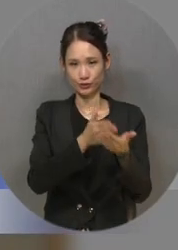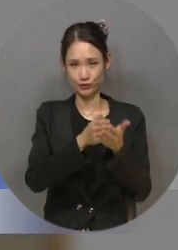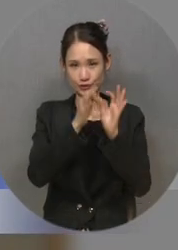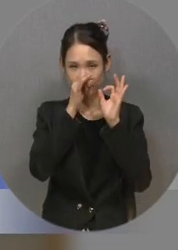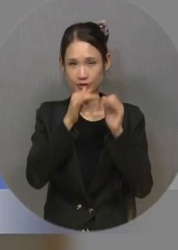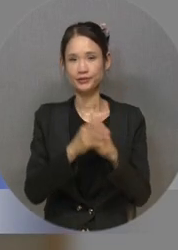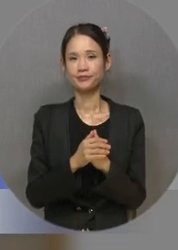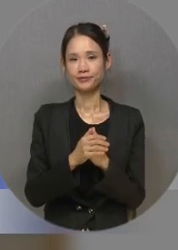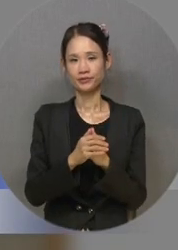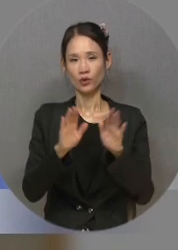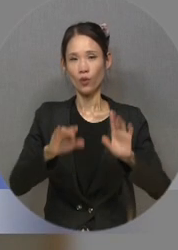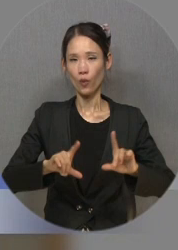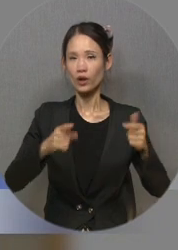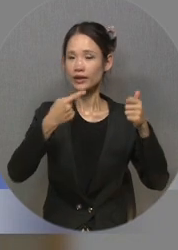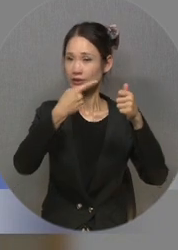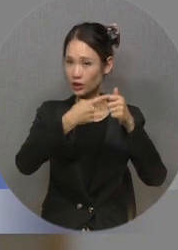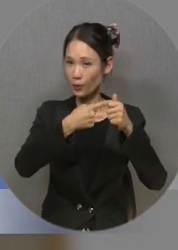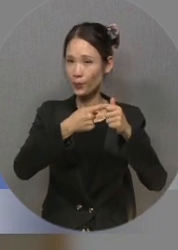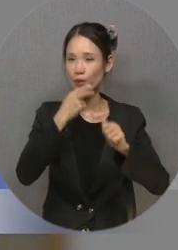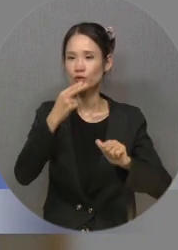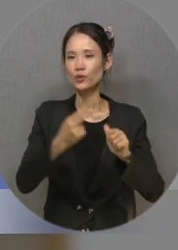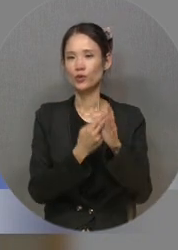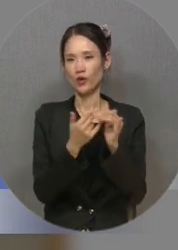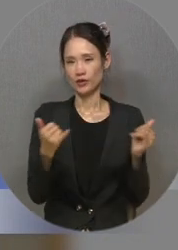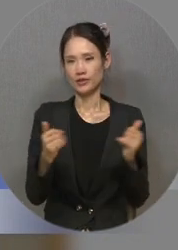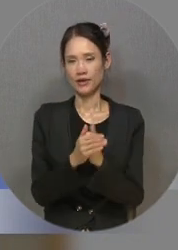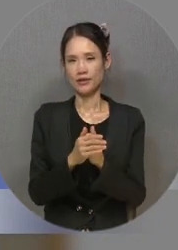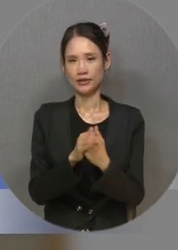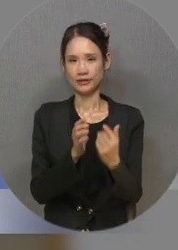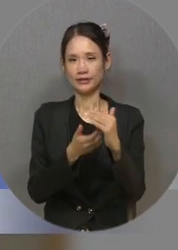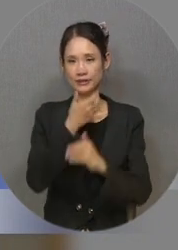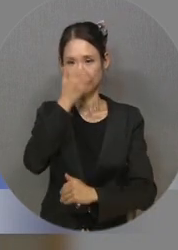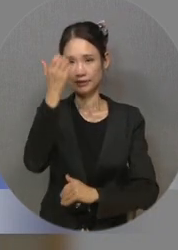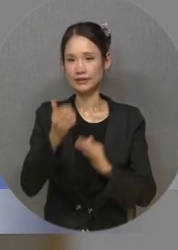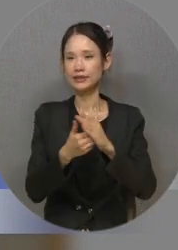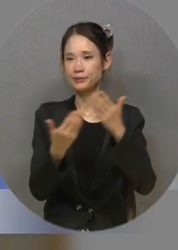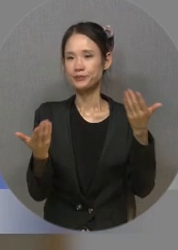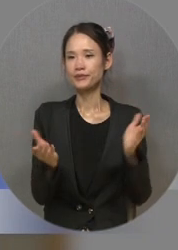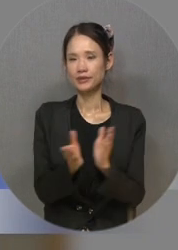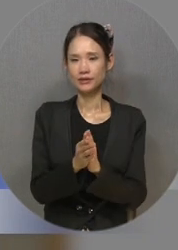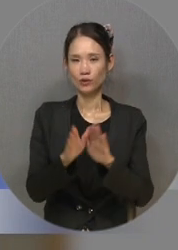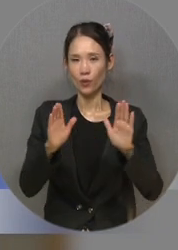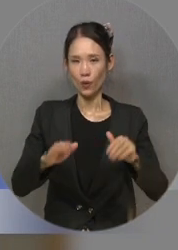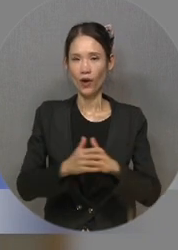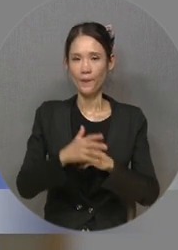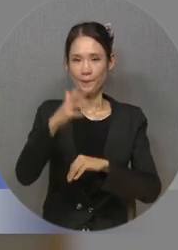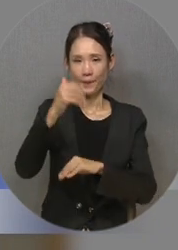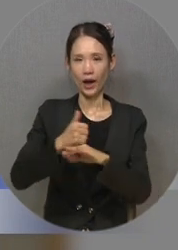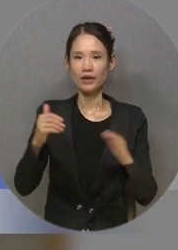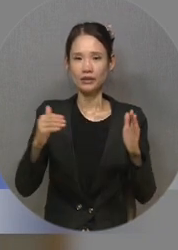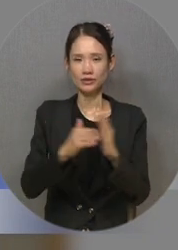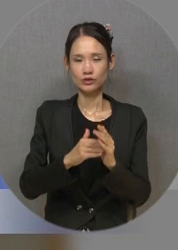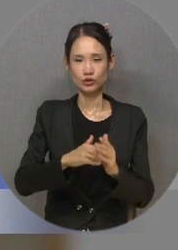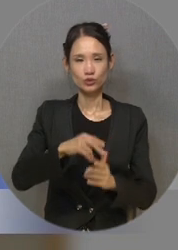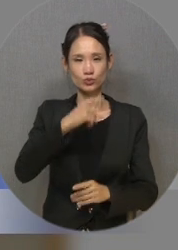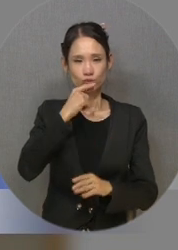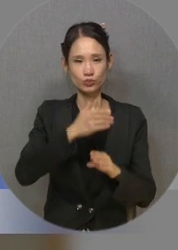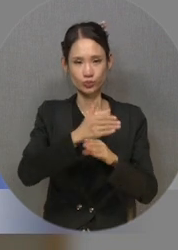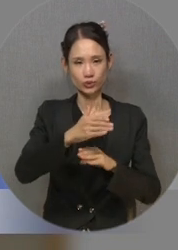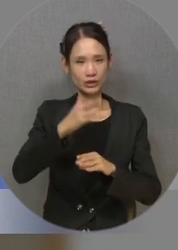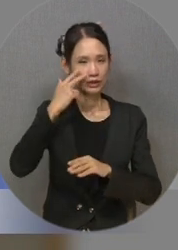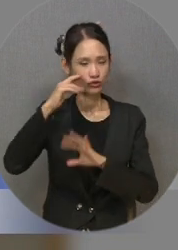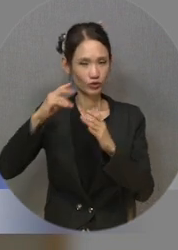올해로 첫 번째 도전자를 맞이한 드림팀은 이달 말일까지 북미 국가와 유럽 일본 등을